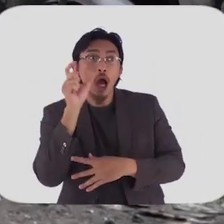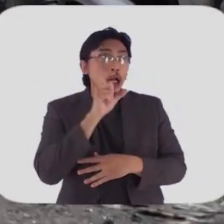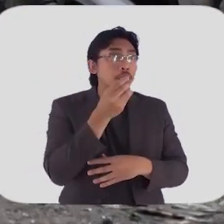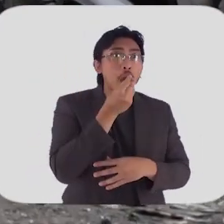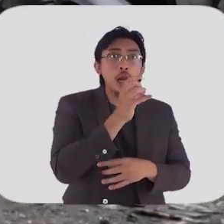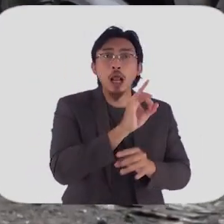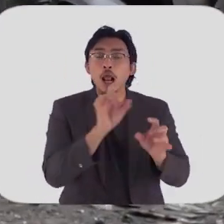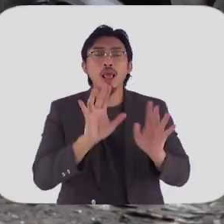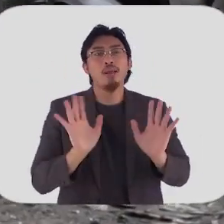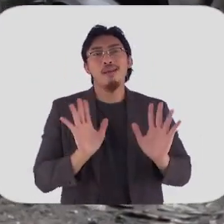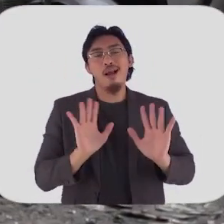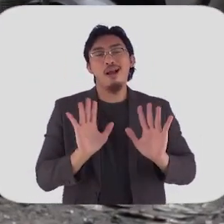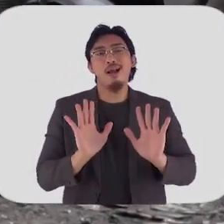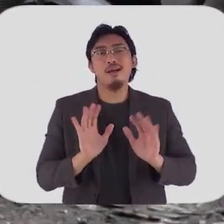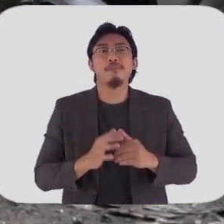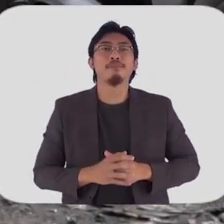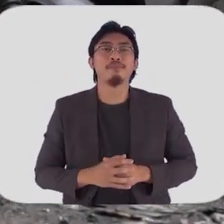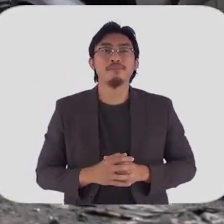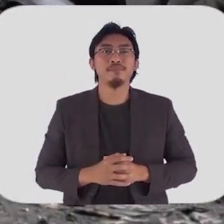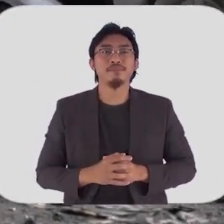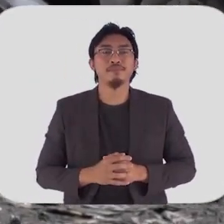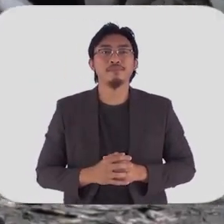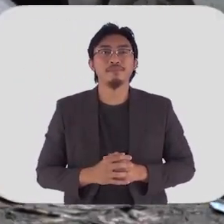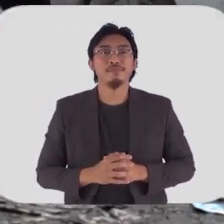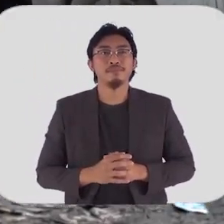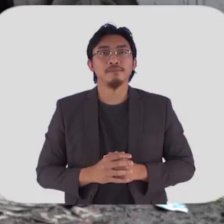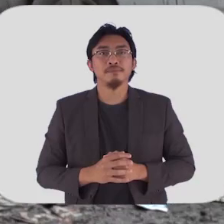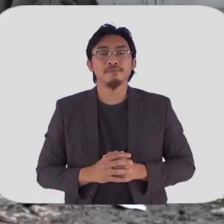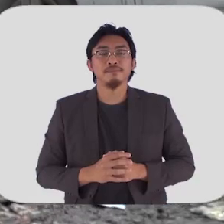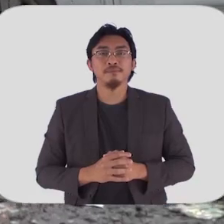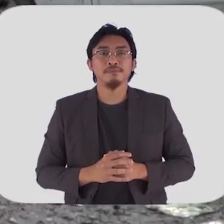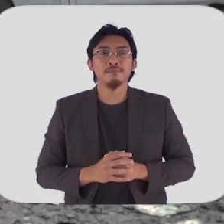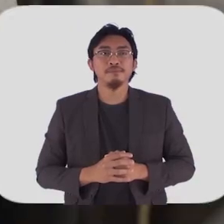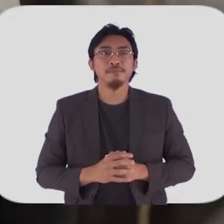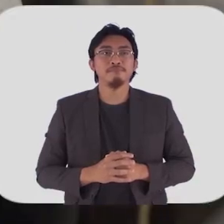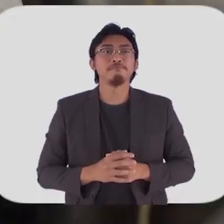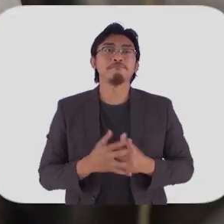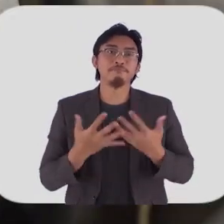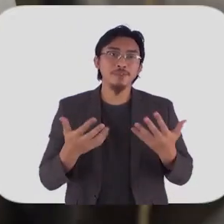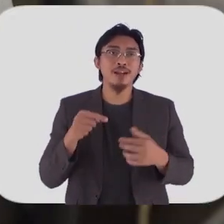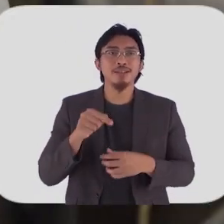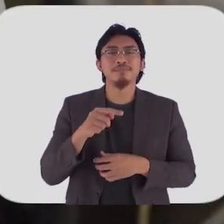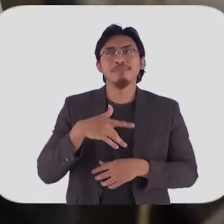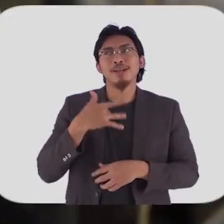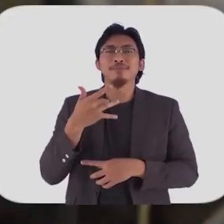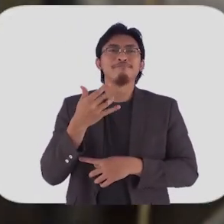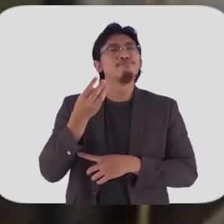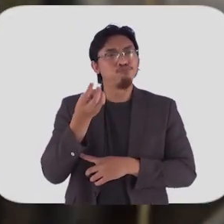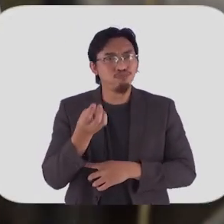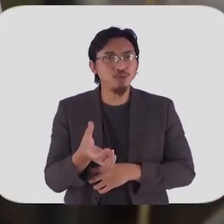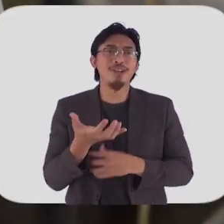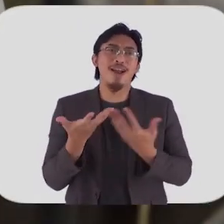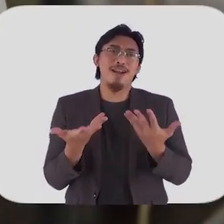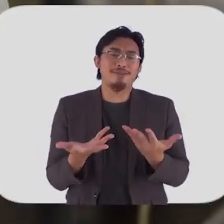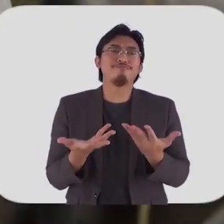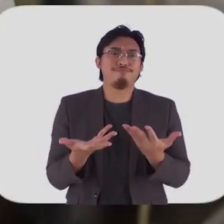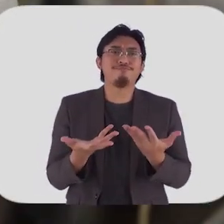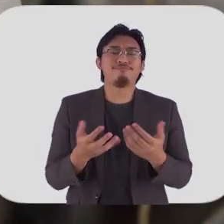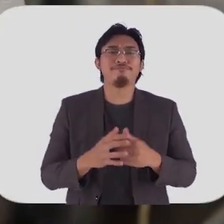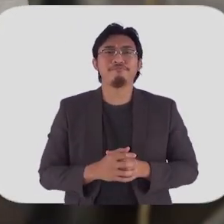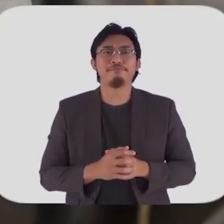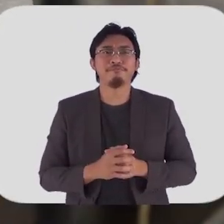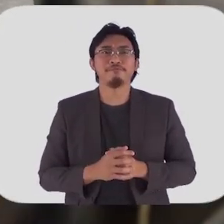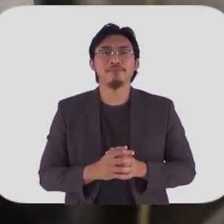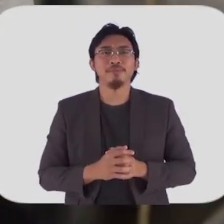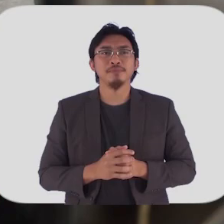pemasaran, untuk proses pencarian pakan dan lain-lain lah. Jadi lebih